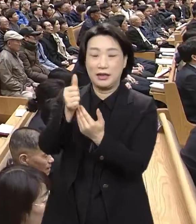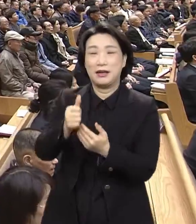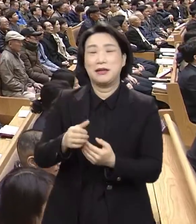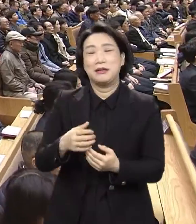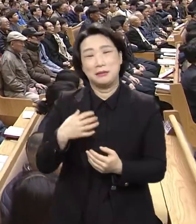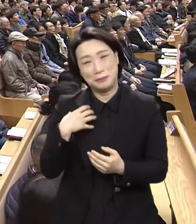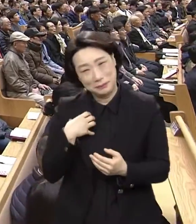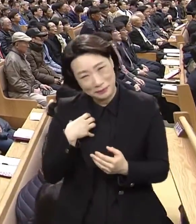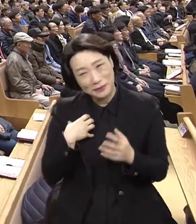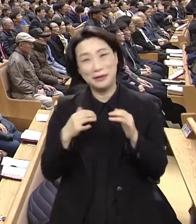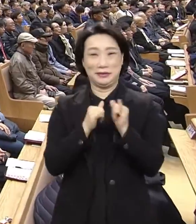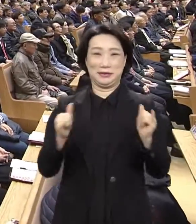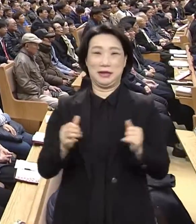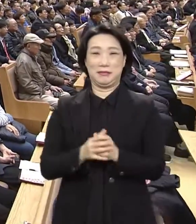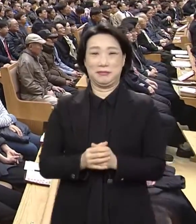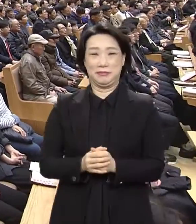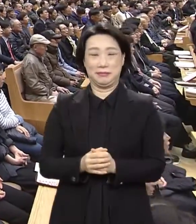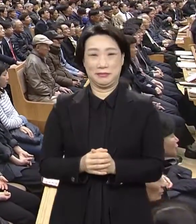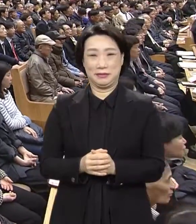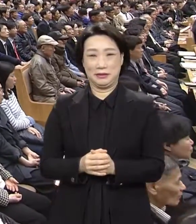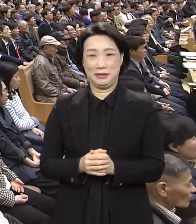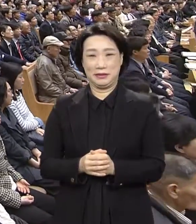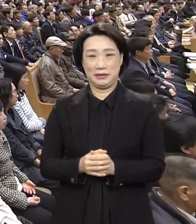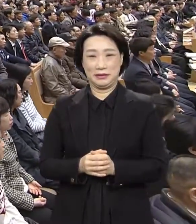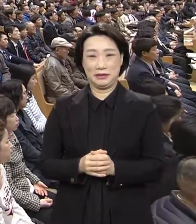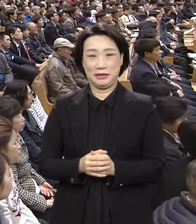염치 없는 인간이요